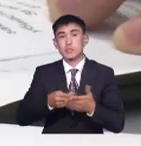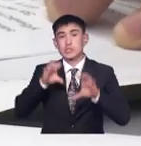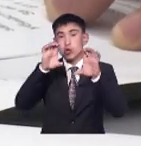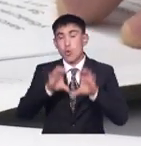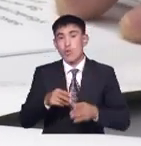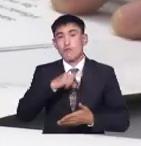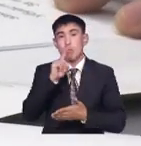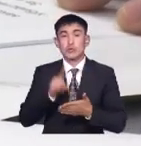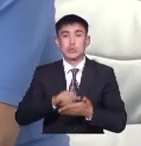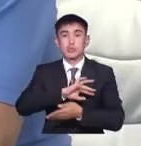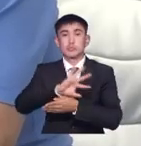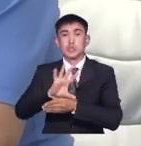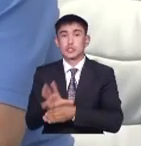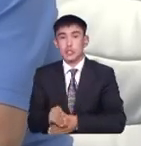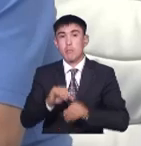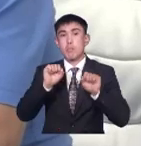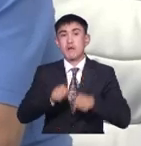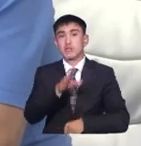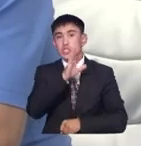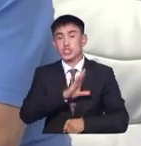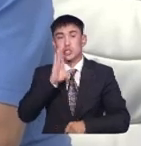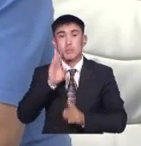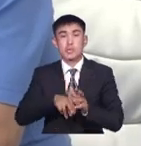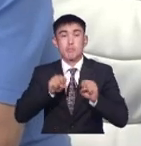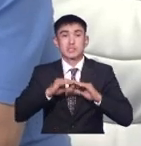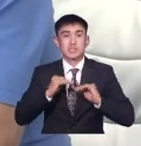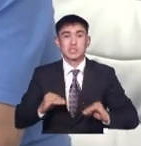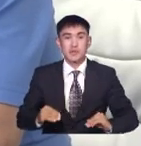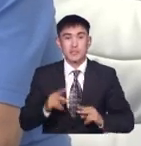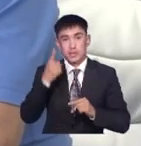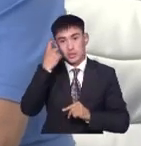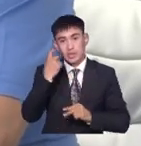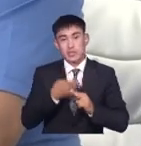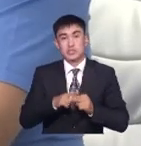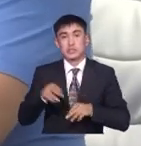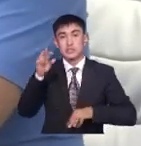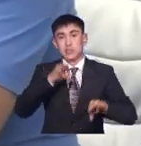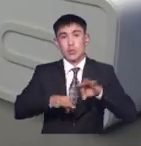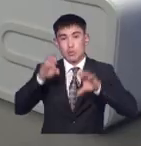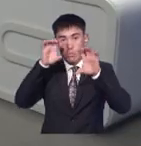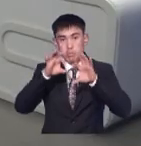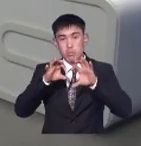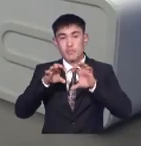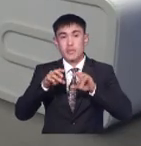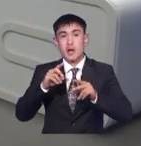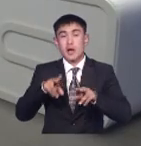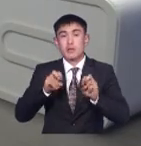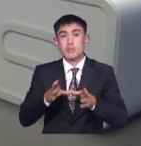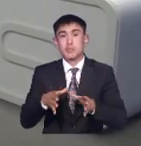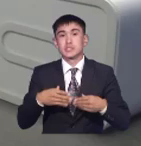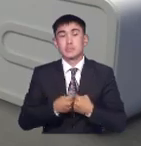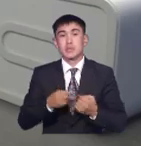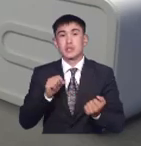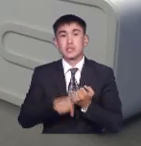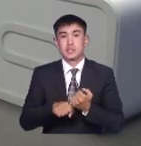подписан закон по вопросам обеспечения прав женщин и безопасности детей. Данный законопроект о криминализации